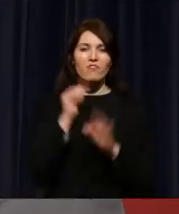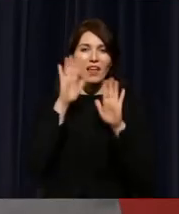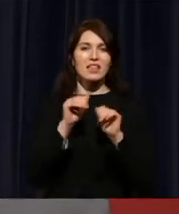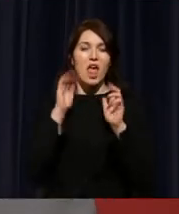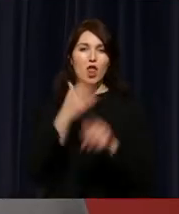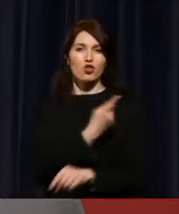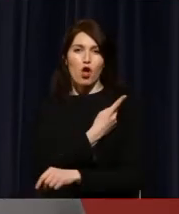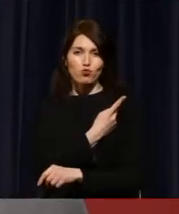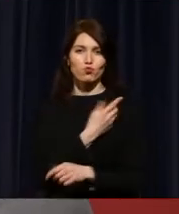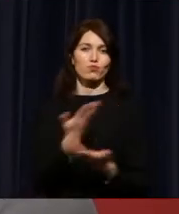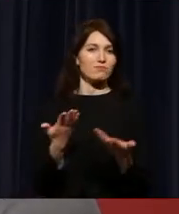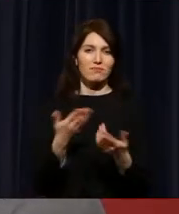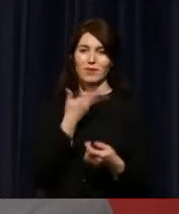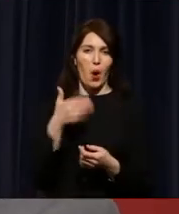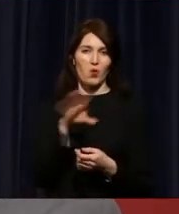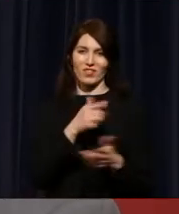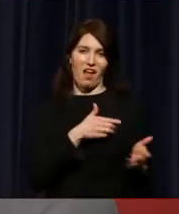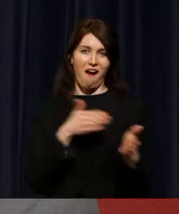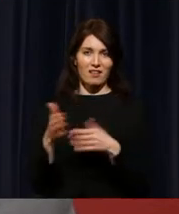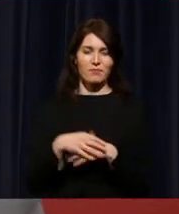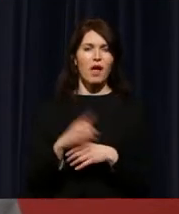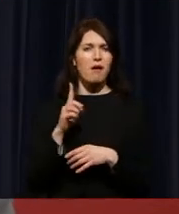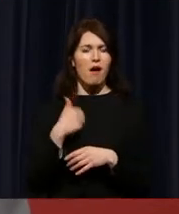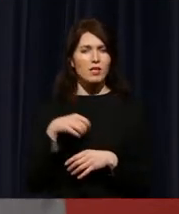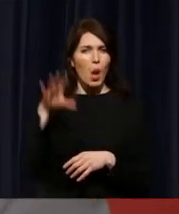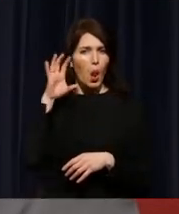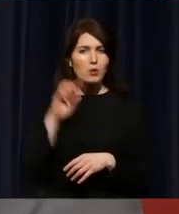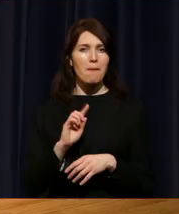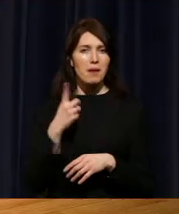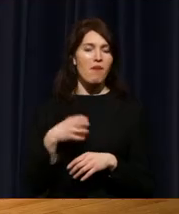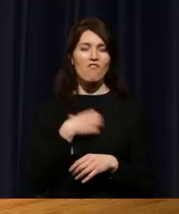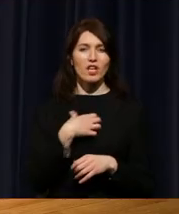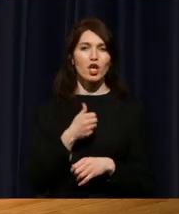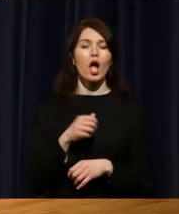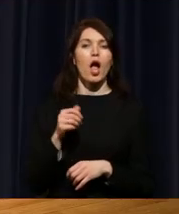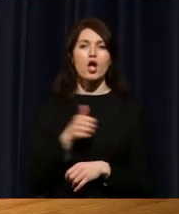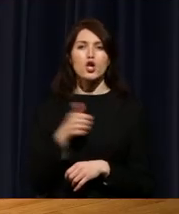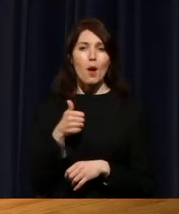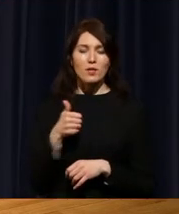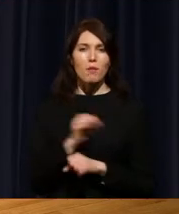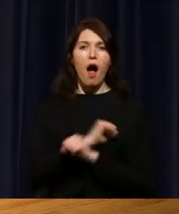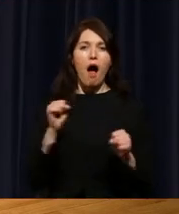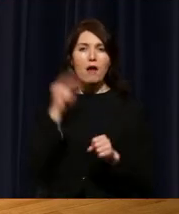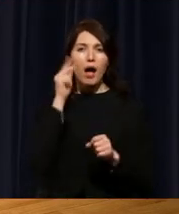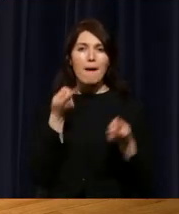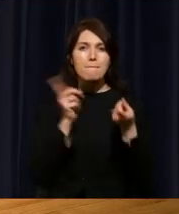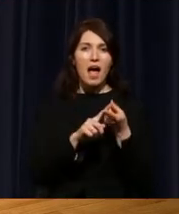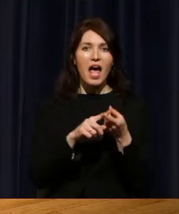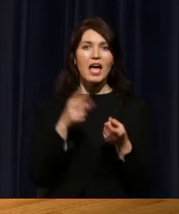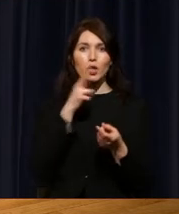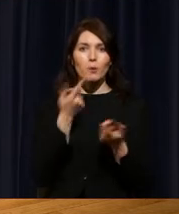dežūras, nu, ne visi tam ir gatavi. Nu, es gan klausījos tā pirmā vajadzīgā īpašība ļoti ātri mācēt pieslēgties, ja divās